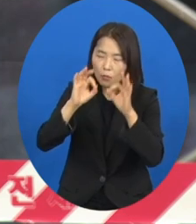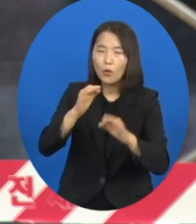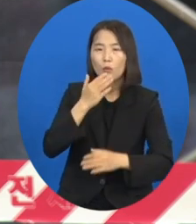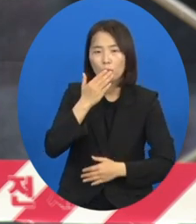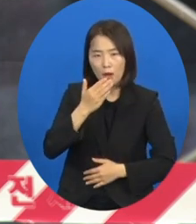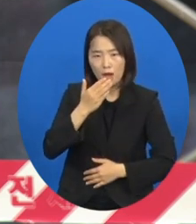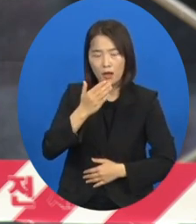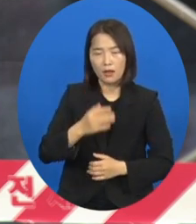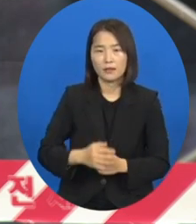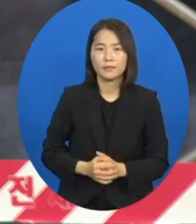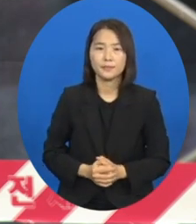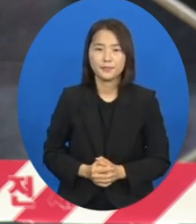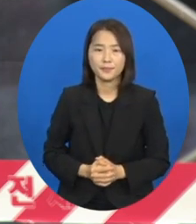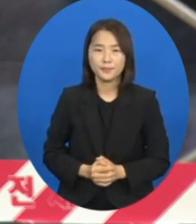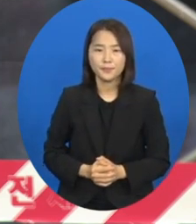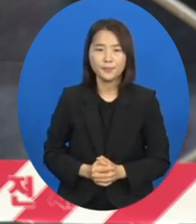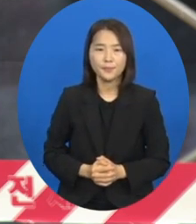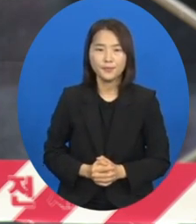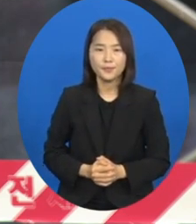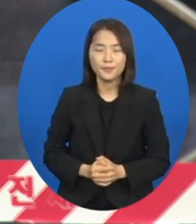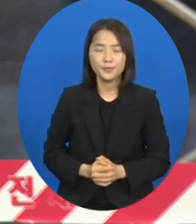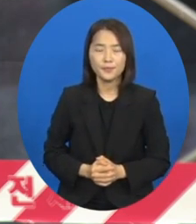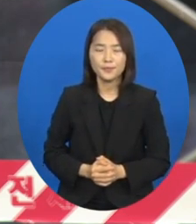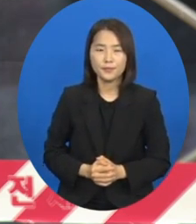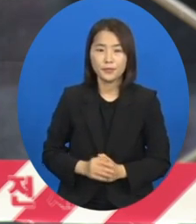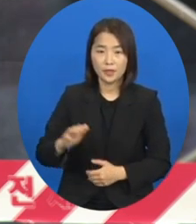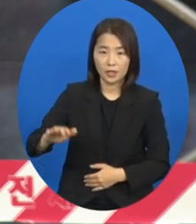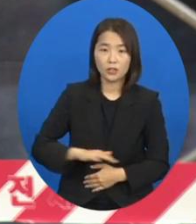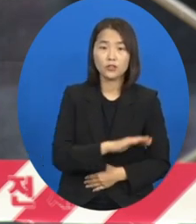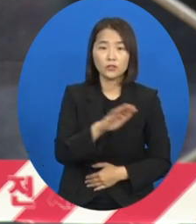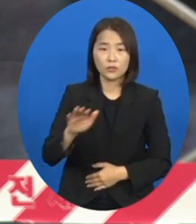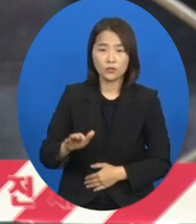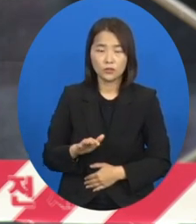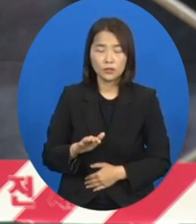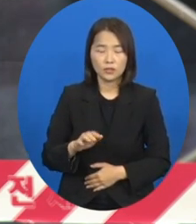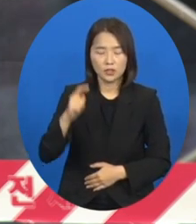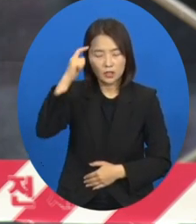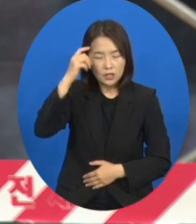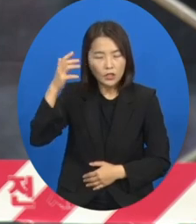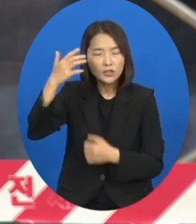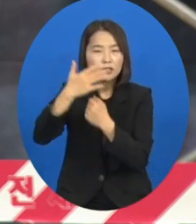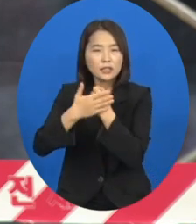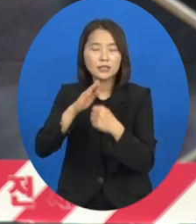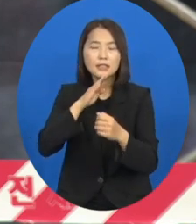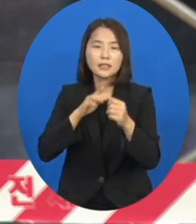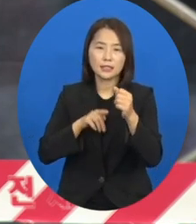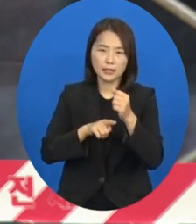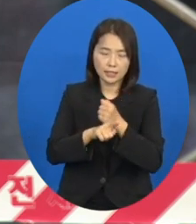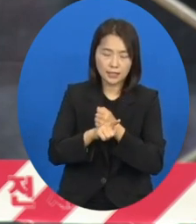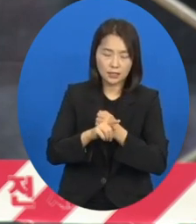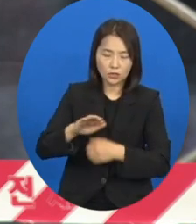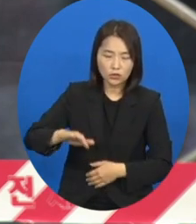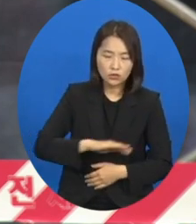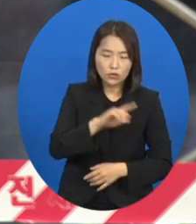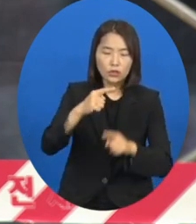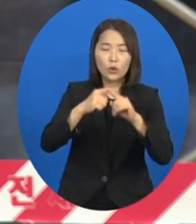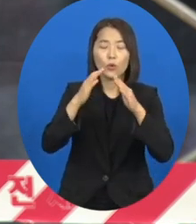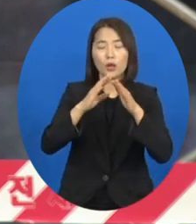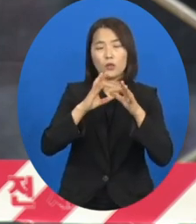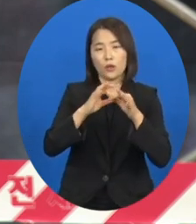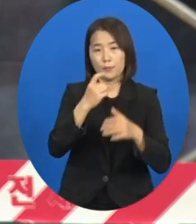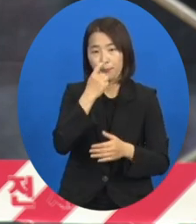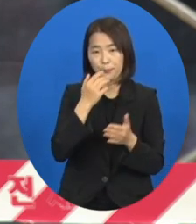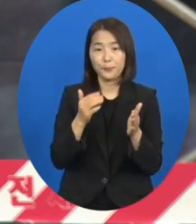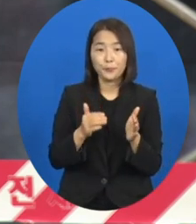우리에게 말씀하고 있는 것입니다. 우리는 이 영적인 은혜와 진리를 선한 목자 교회를 통해서